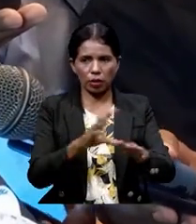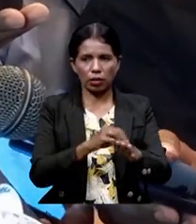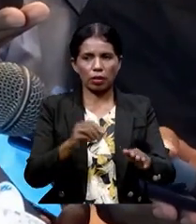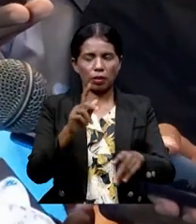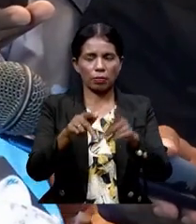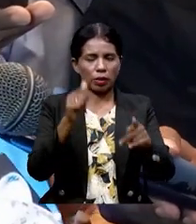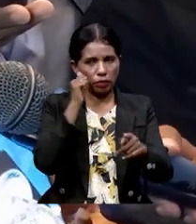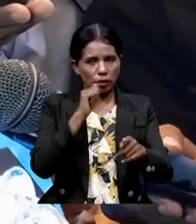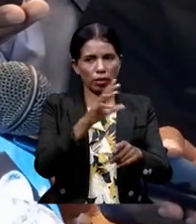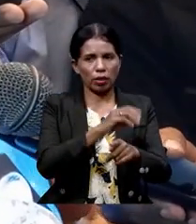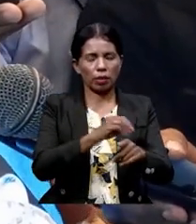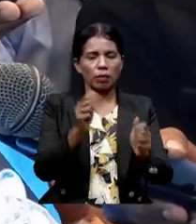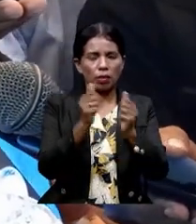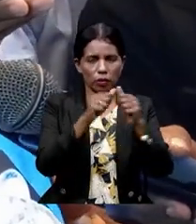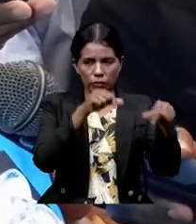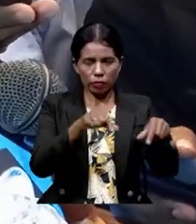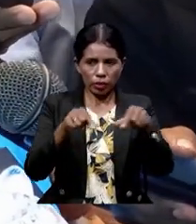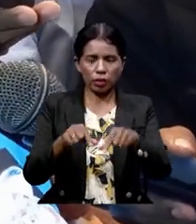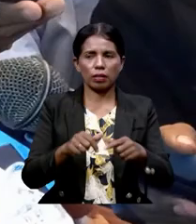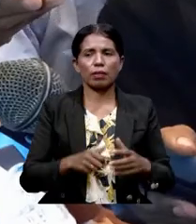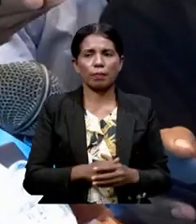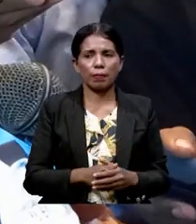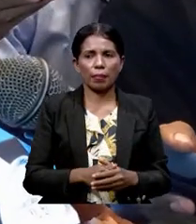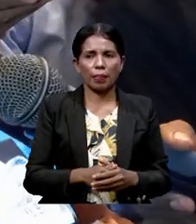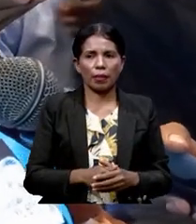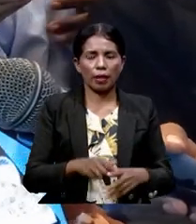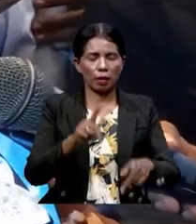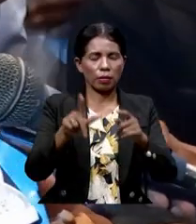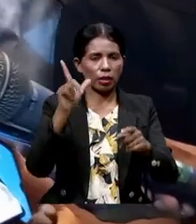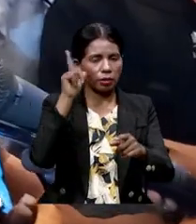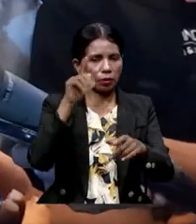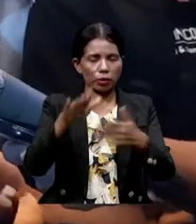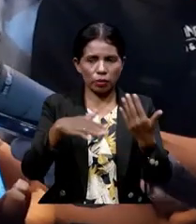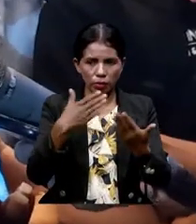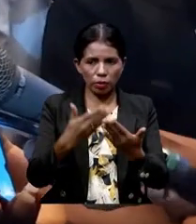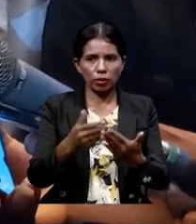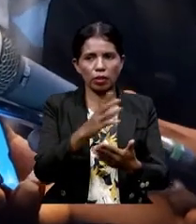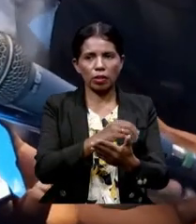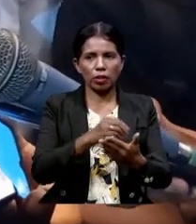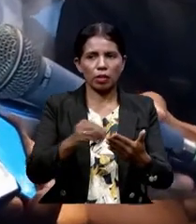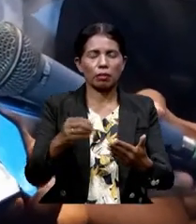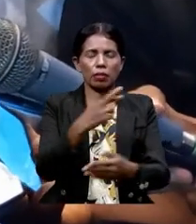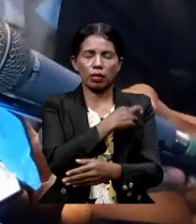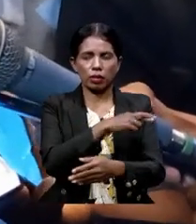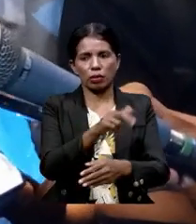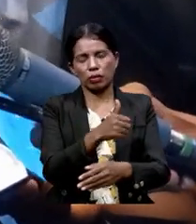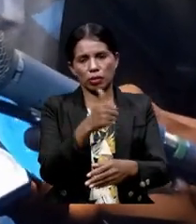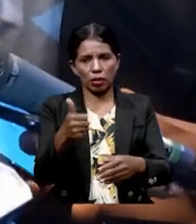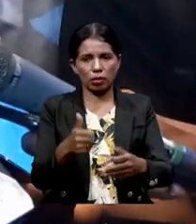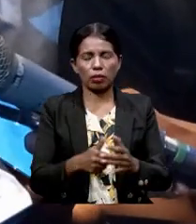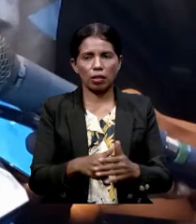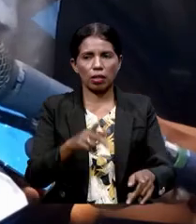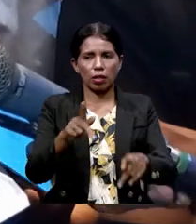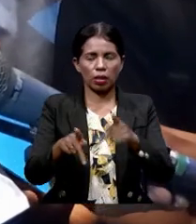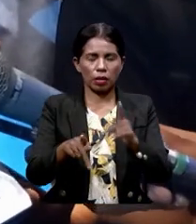feto, ema kondifisiensia, ema LGBT, ema religion selo, ema kulit